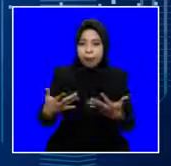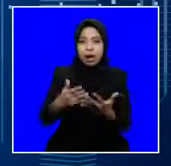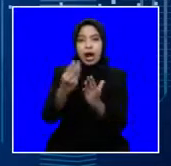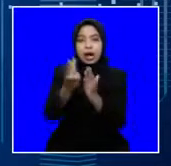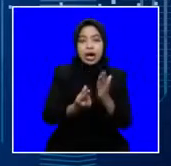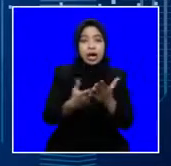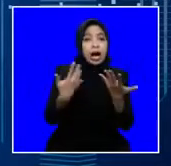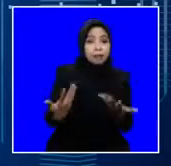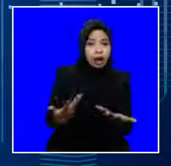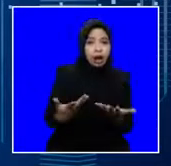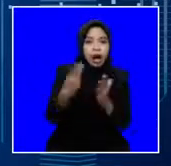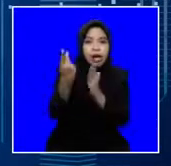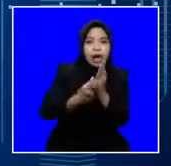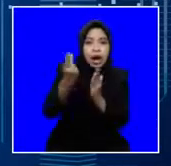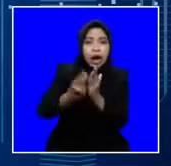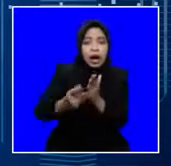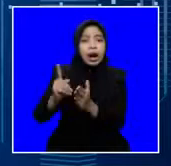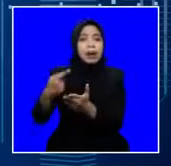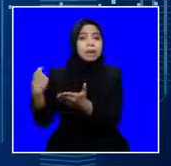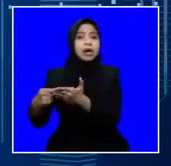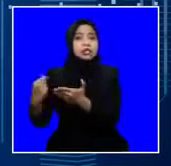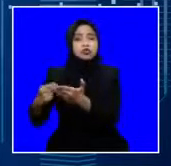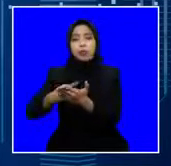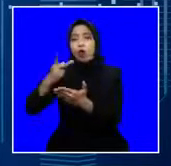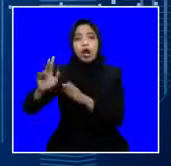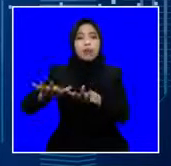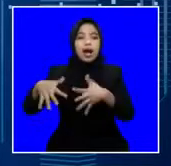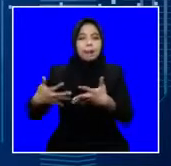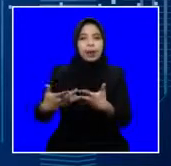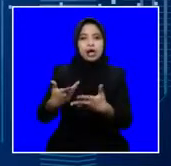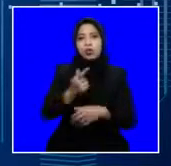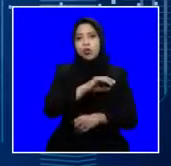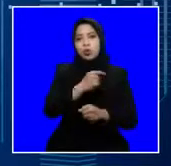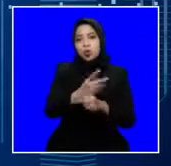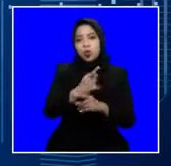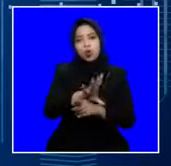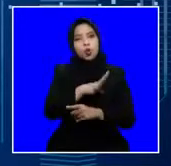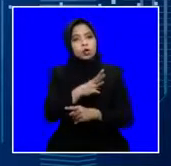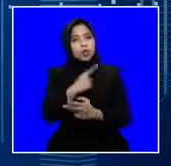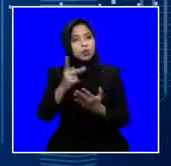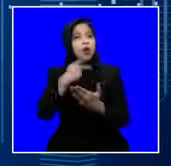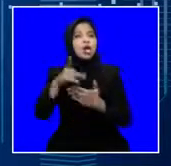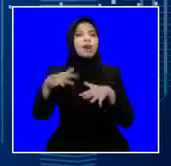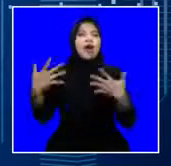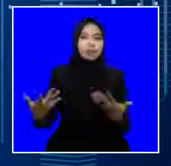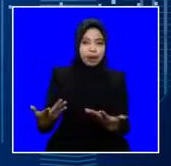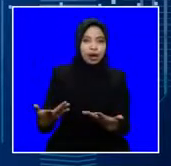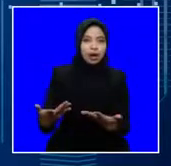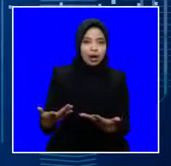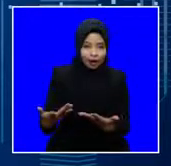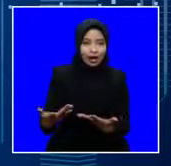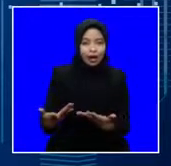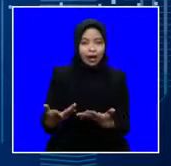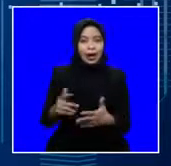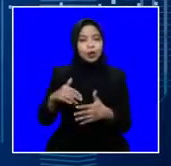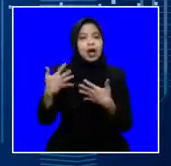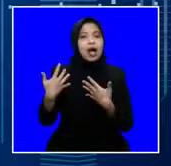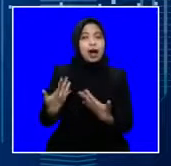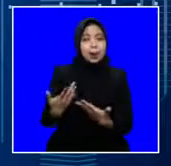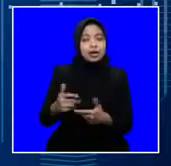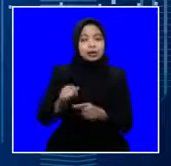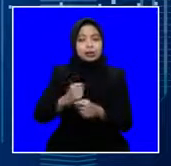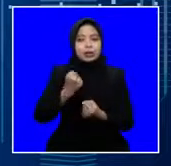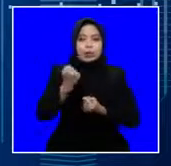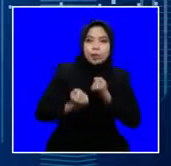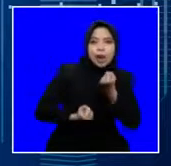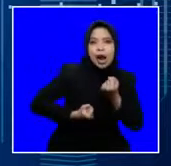didanai, apa jenis bagi para mahasiswa dan juga tenaga pendidik kita. Jadi ini adalah salah satu simbol daripada kita